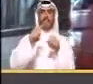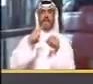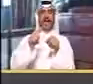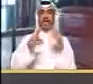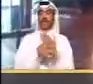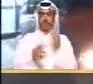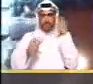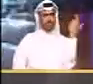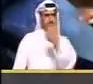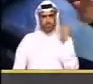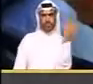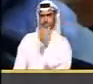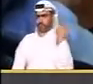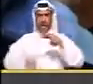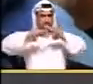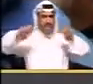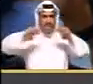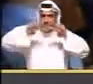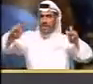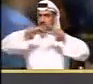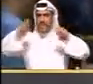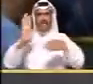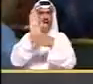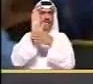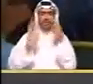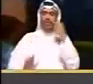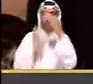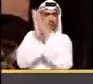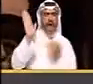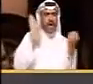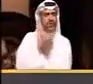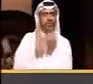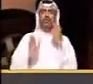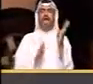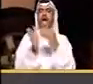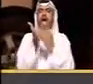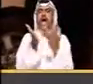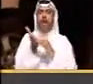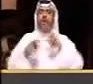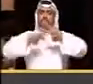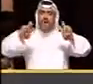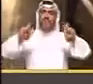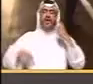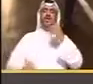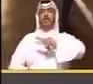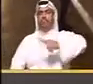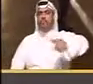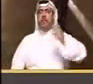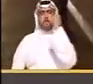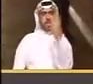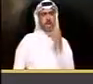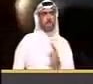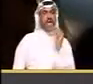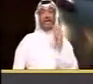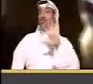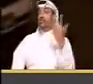وذلك بفضل الجهود الجبارة التي تقوم بها القوى الأمنية لضبط الأمن على مساحة الوطن، عوامل لعبت دورا